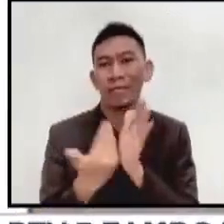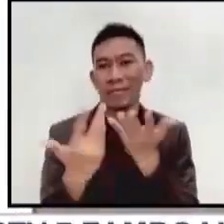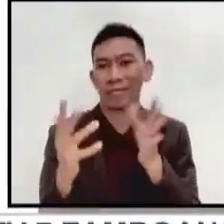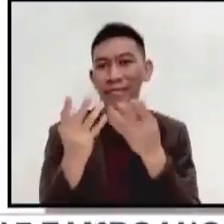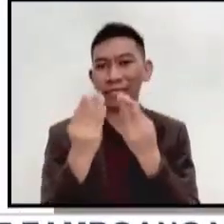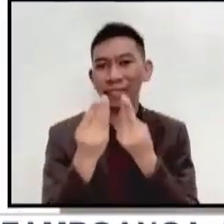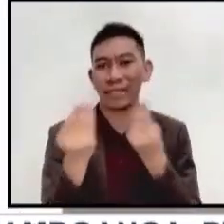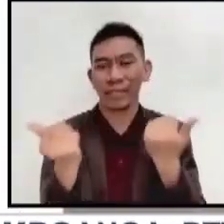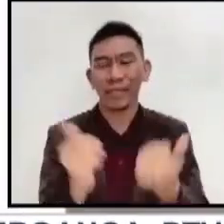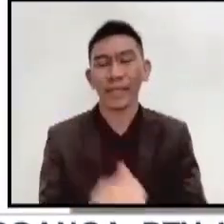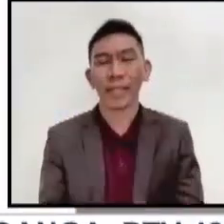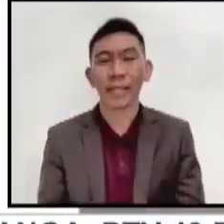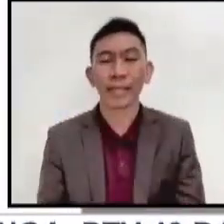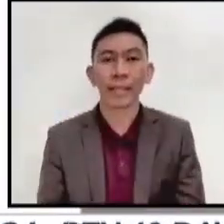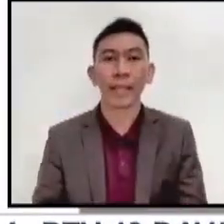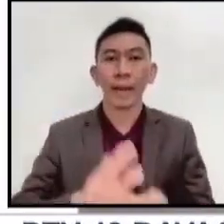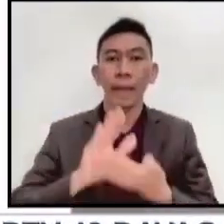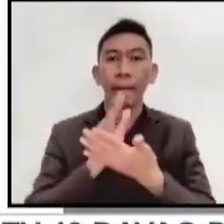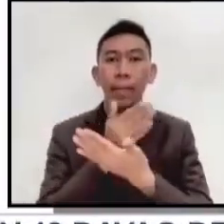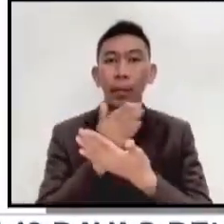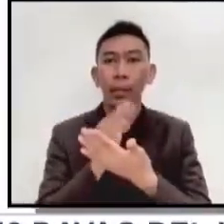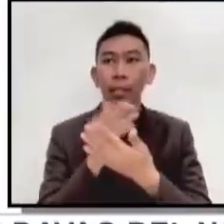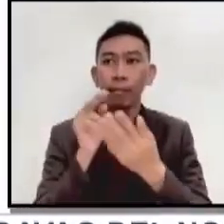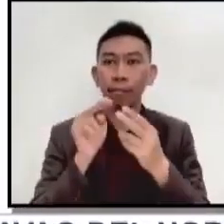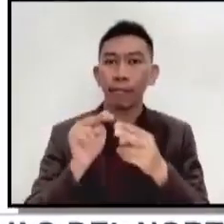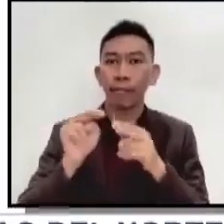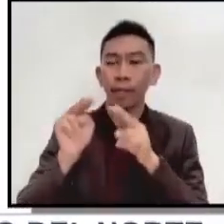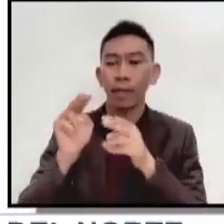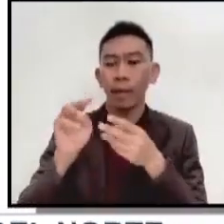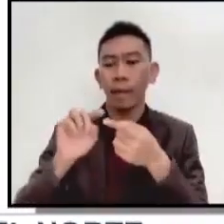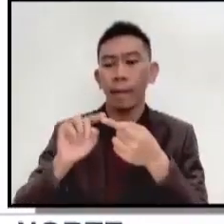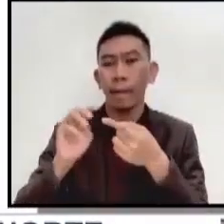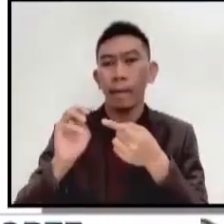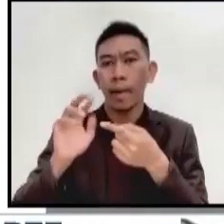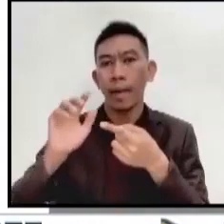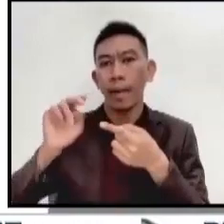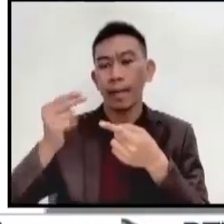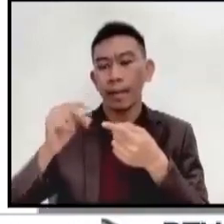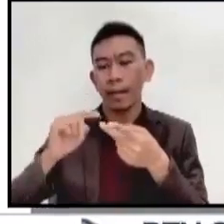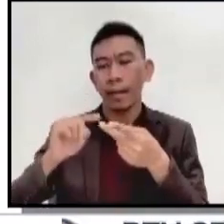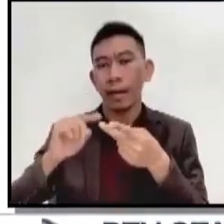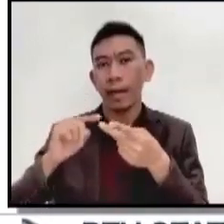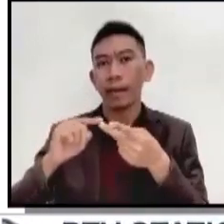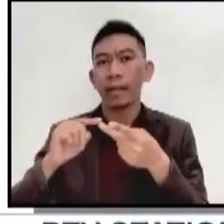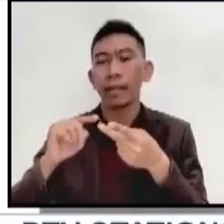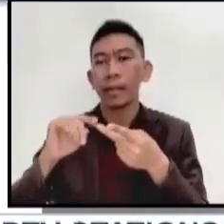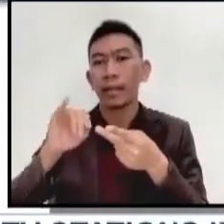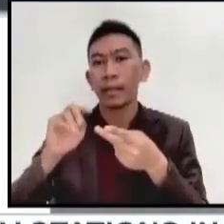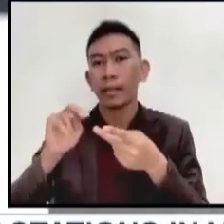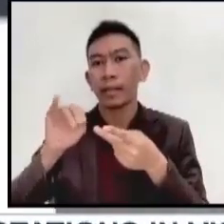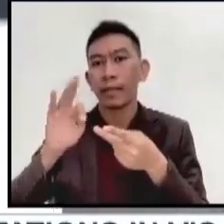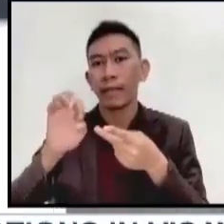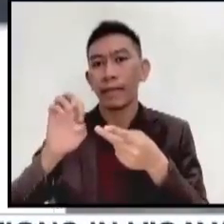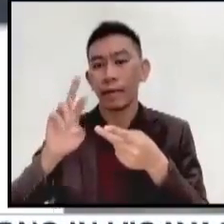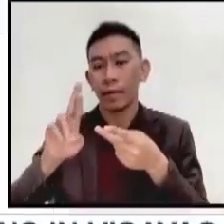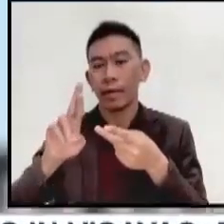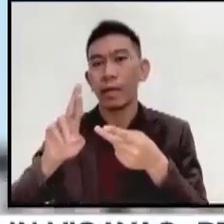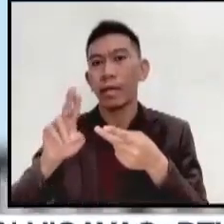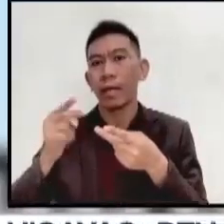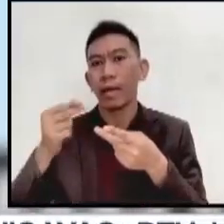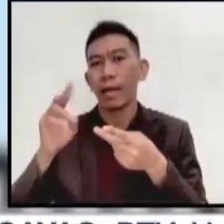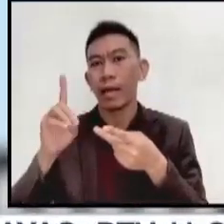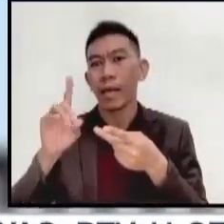music icons na sina Mariah Carey, Ariana Grande, at Jennifer Hudson nag-unite para sa isang performance.